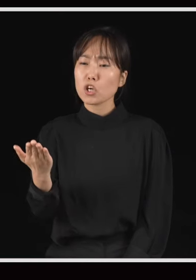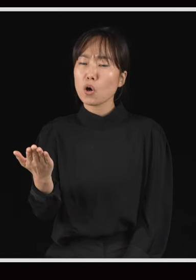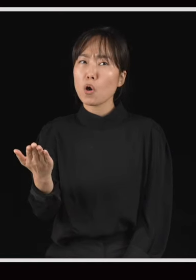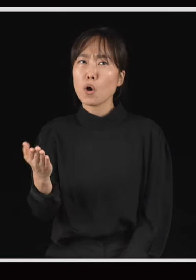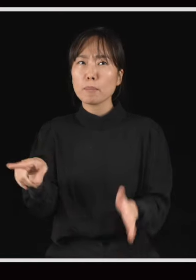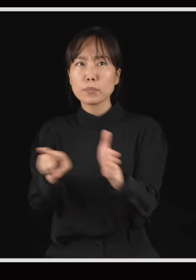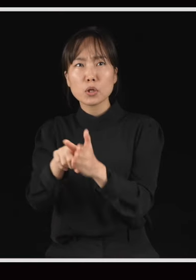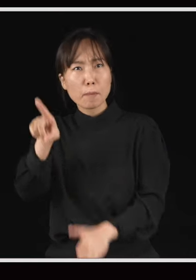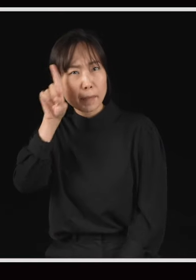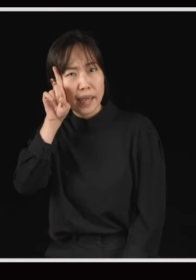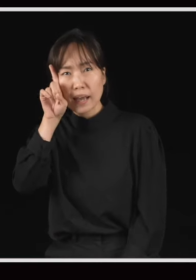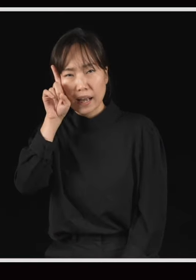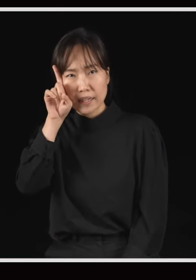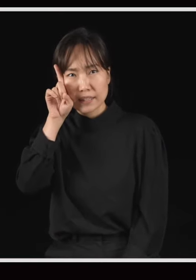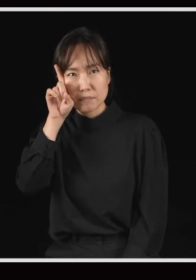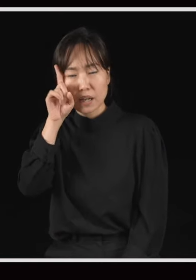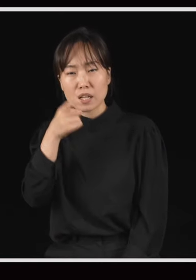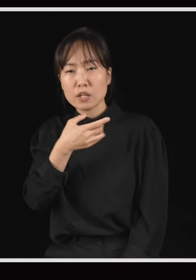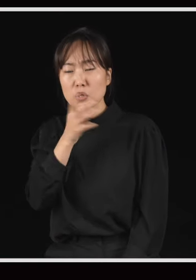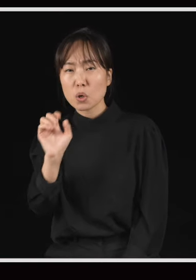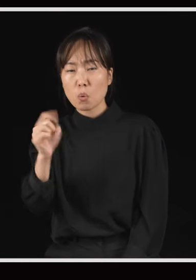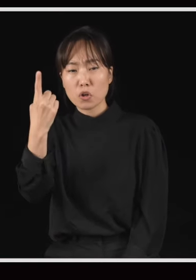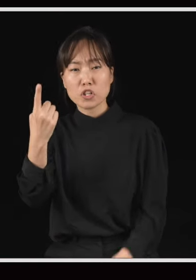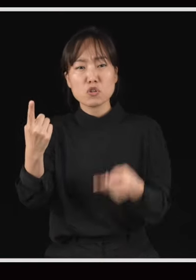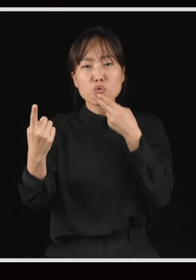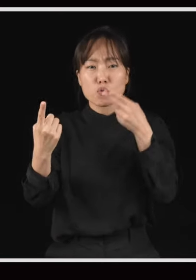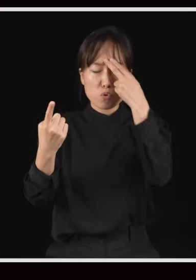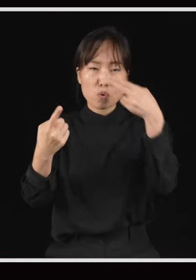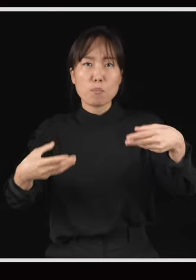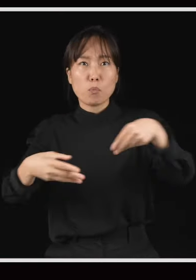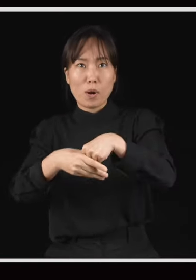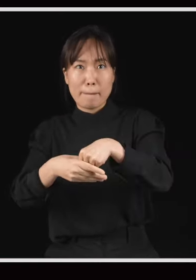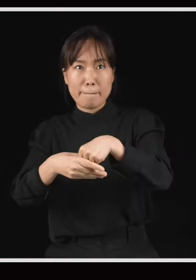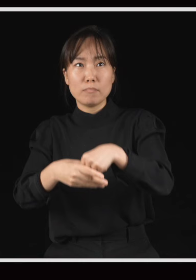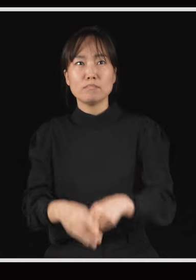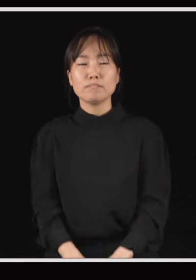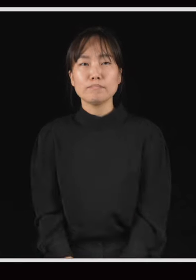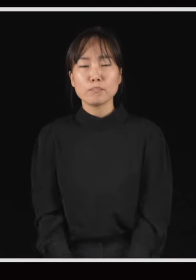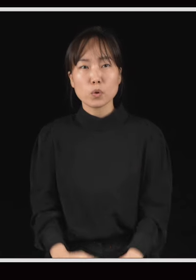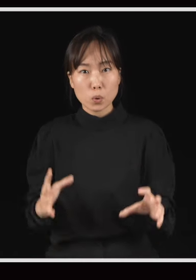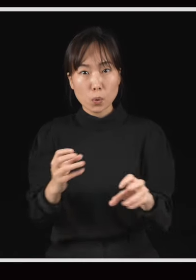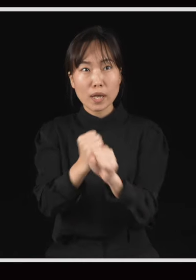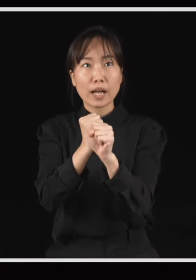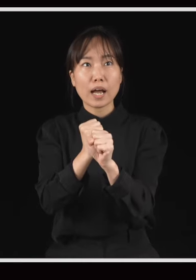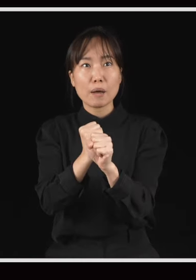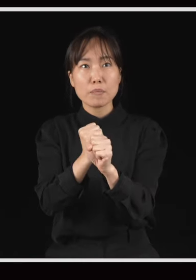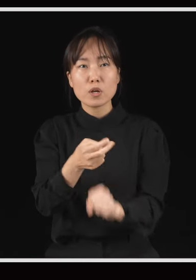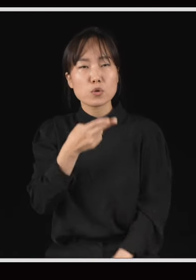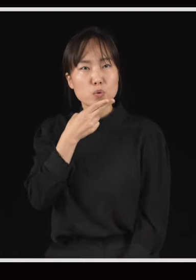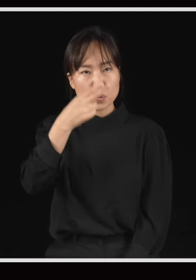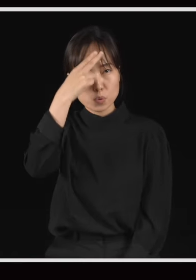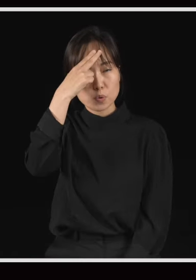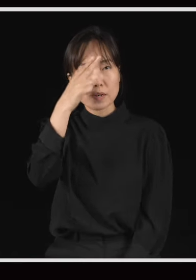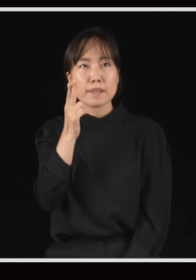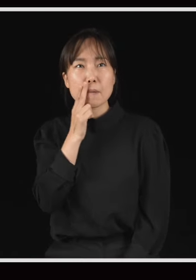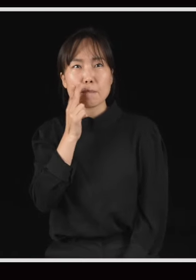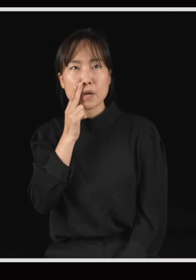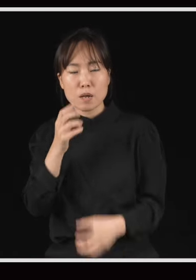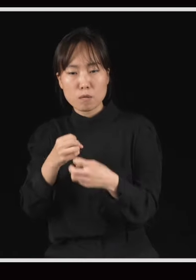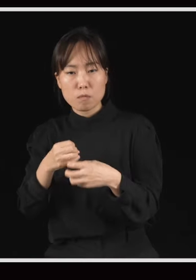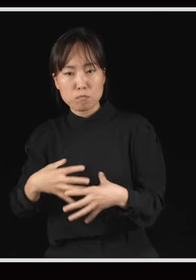통계 데이터로 유의하지는 않았지만 경향성 보이는 것으로 음주가 있습니다. 그래서 음주, 흡연, 비만,